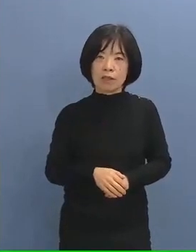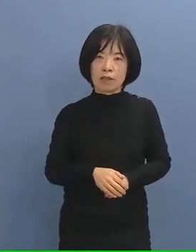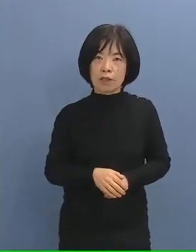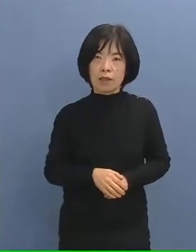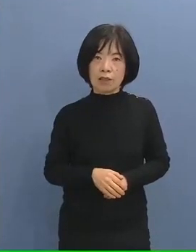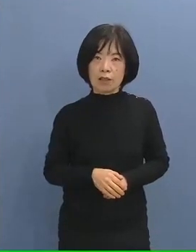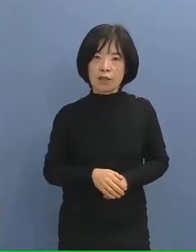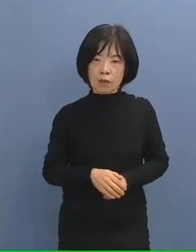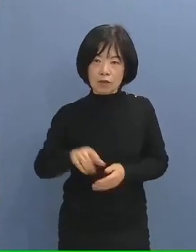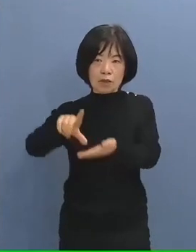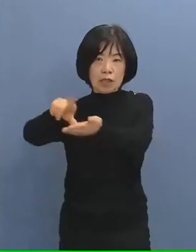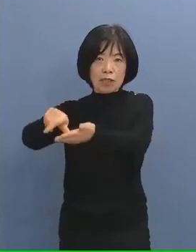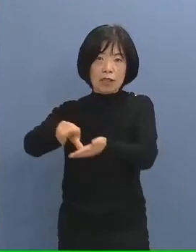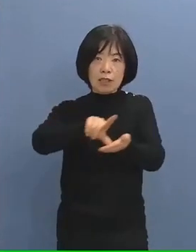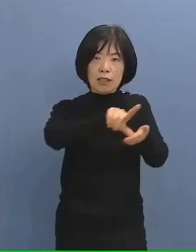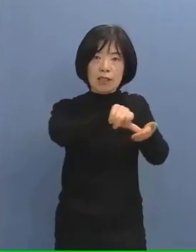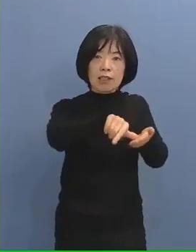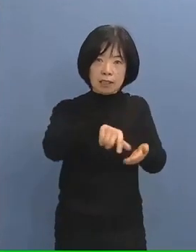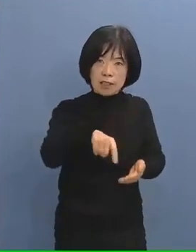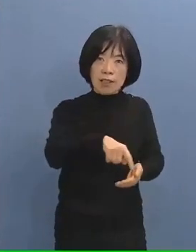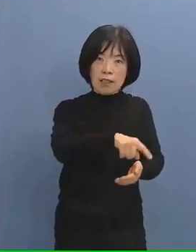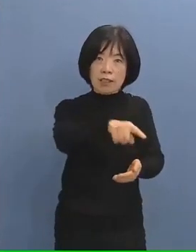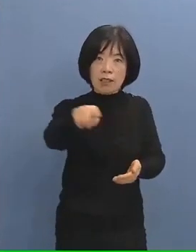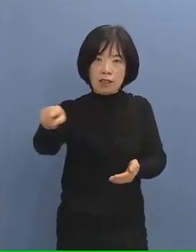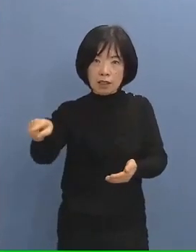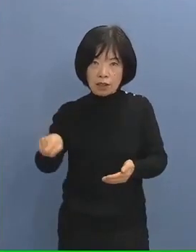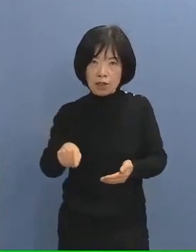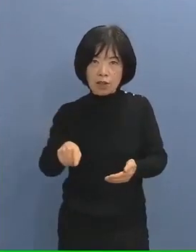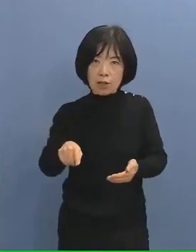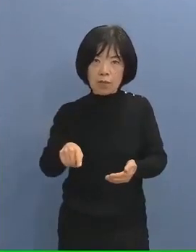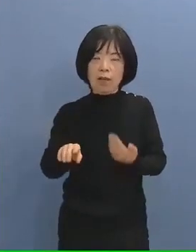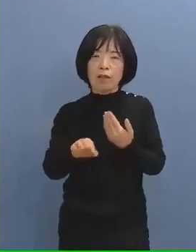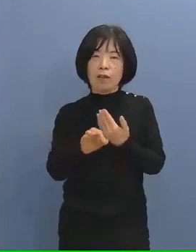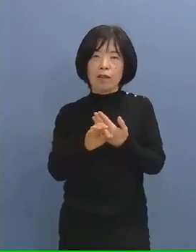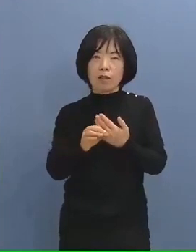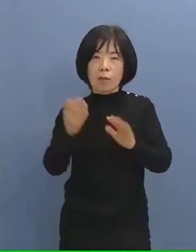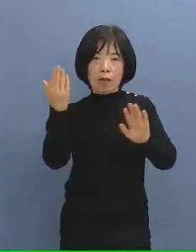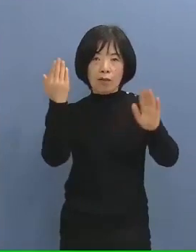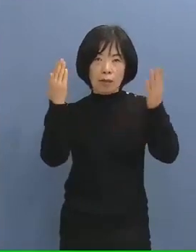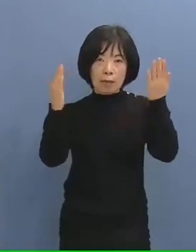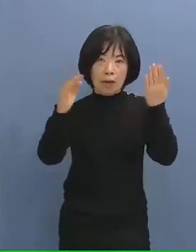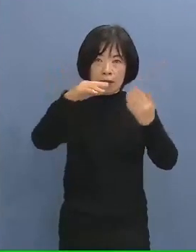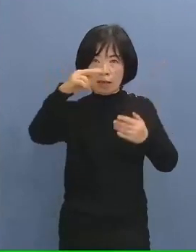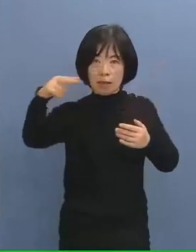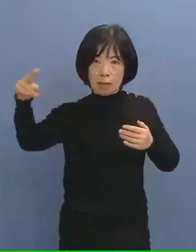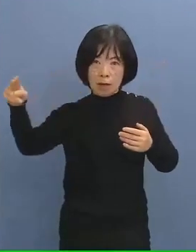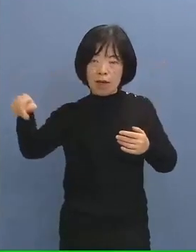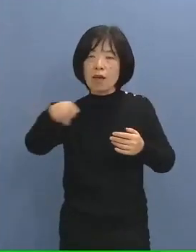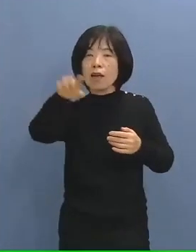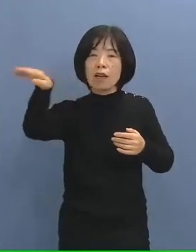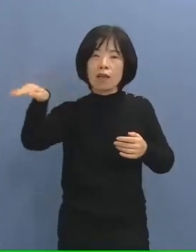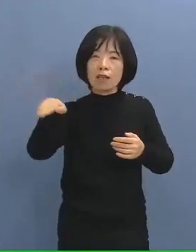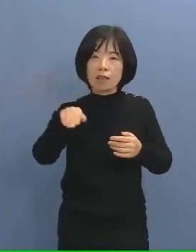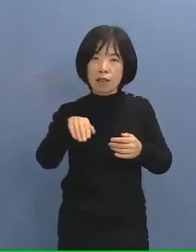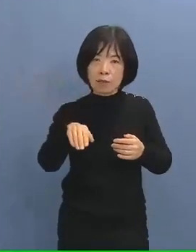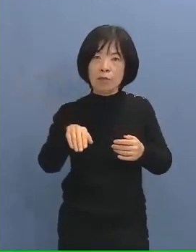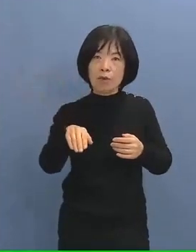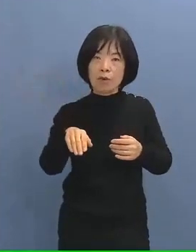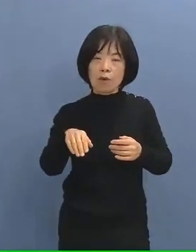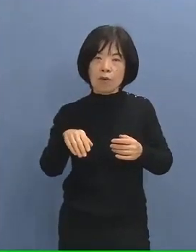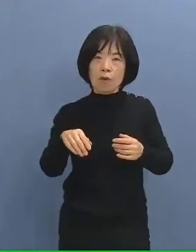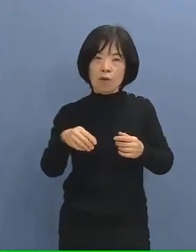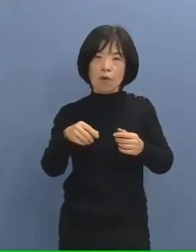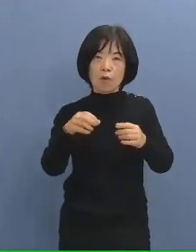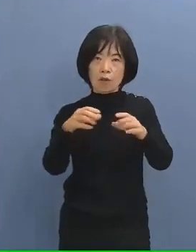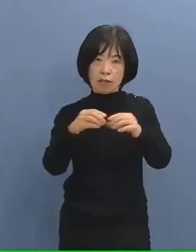パビリオンの中と合わせていろんなこう丹波篠山もなんか国際博をやりたいというような話も今日神戸新聞さん出てました